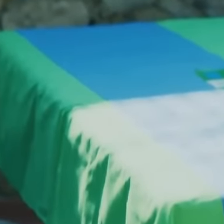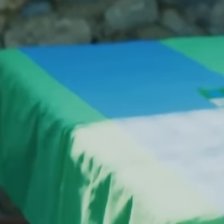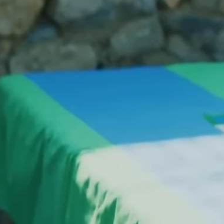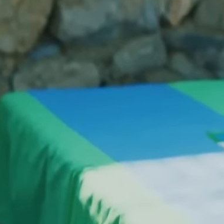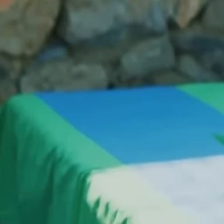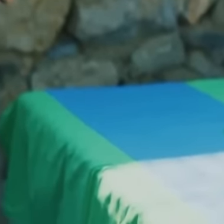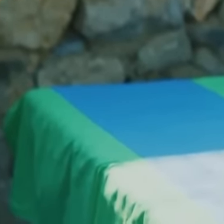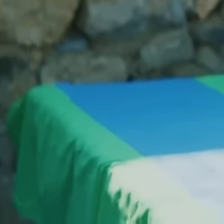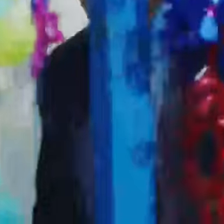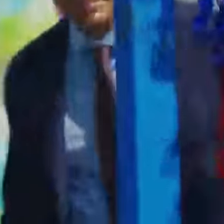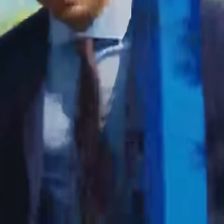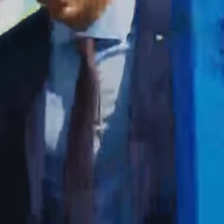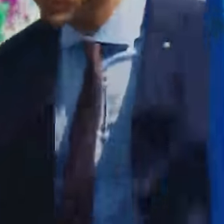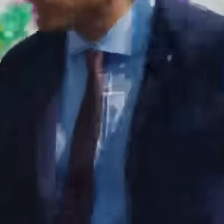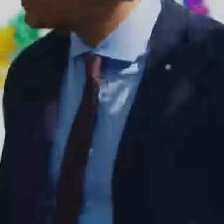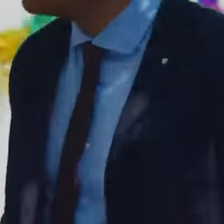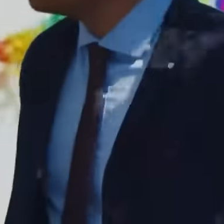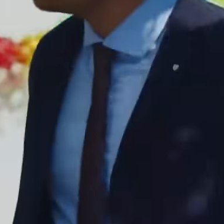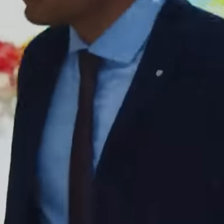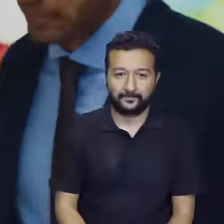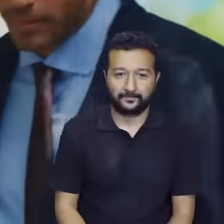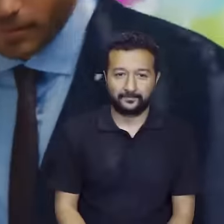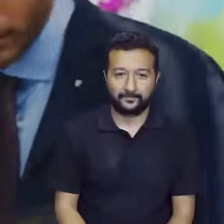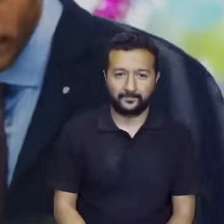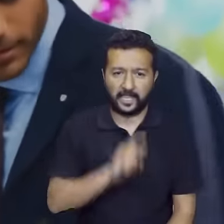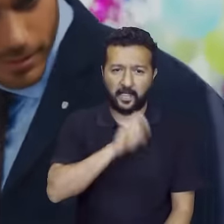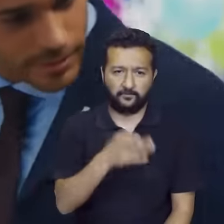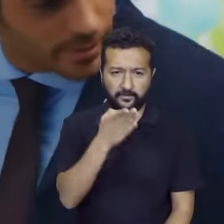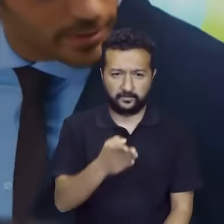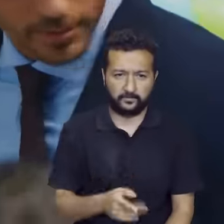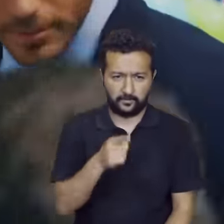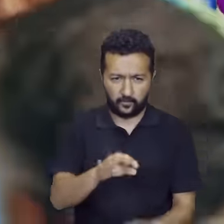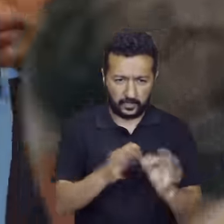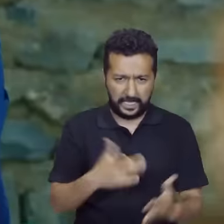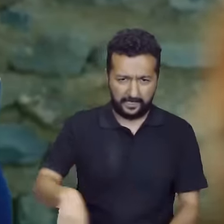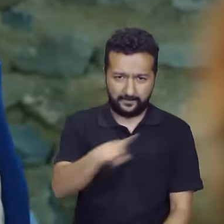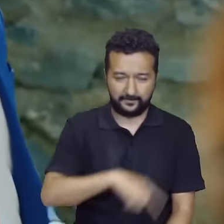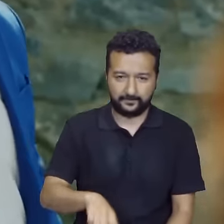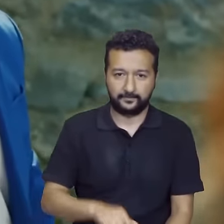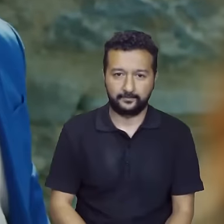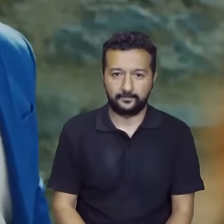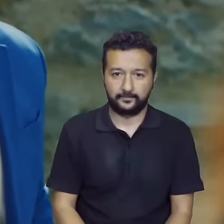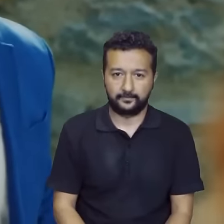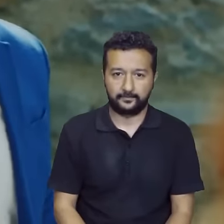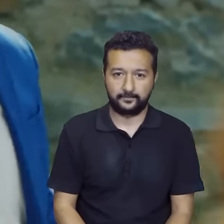Itır Şener'in sandalyelere giydirdiği formalara baka kaldı. Amca, bunlar ne?